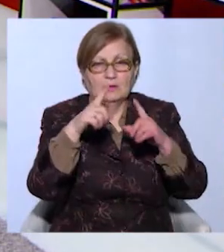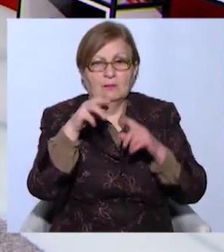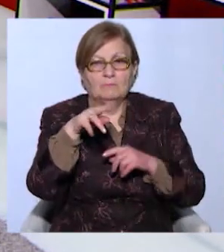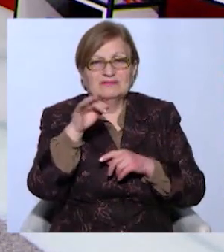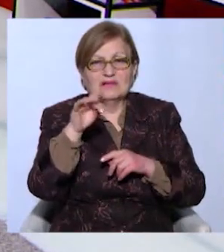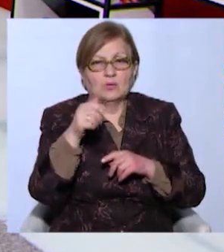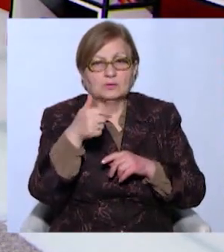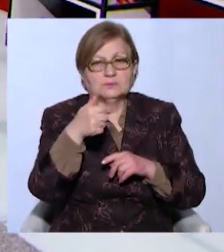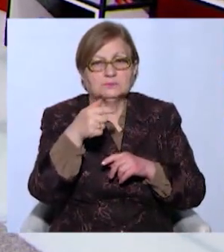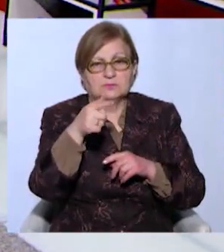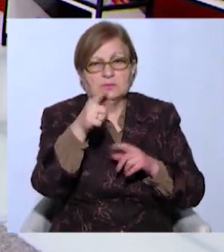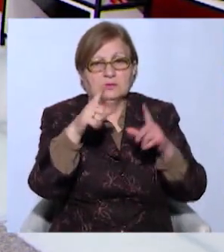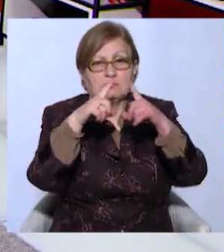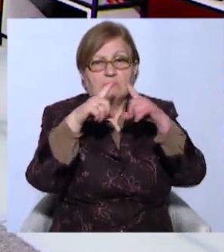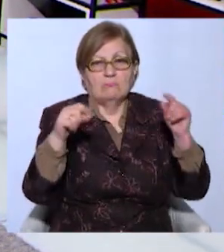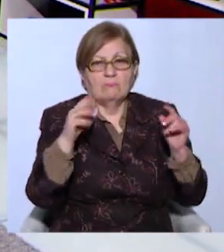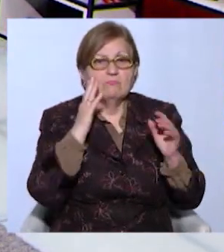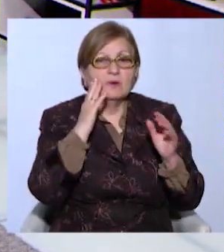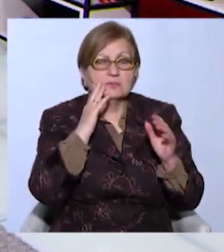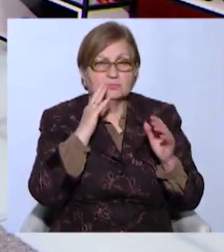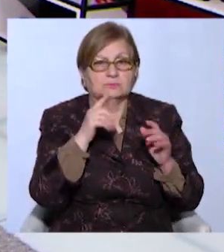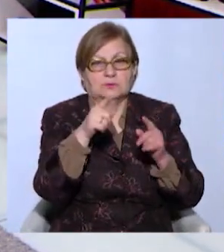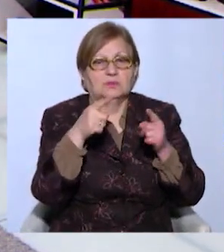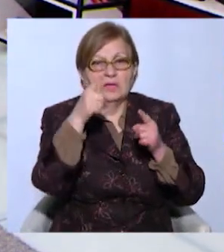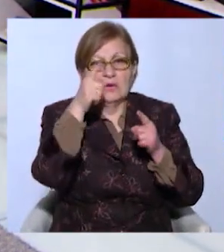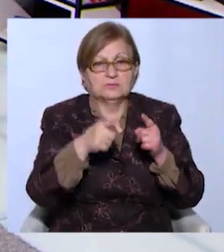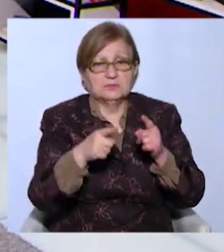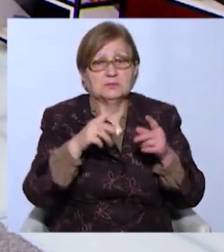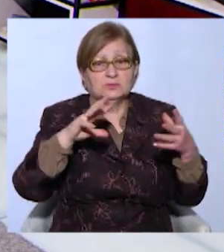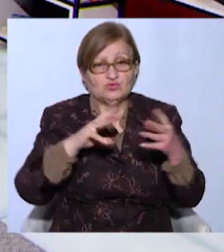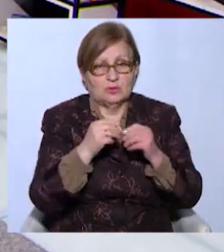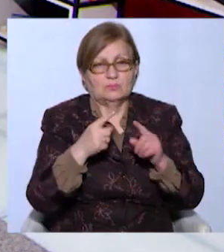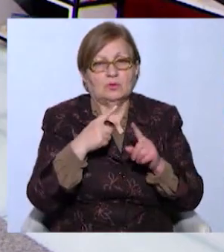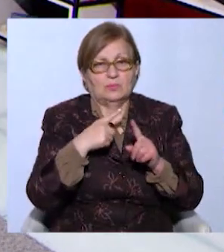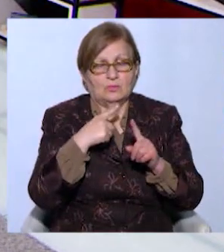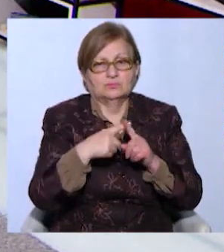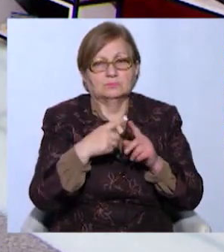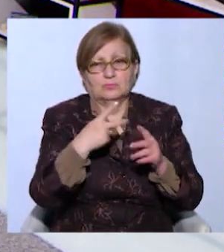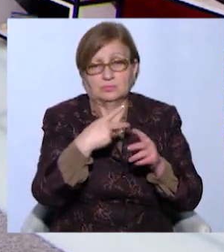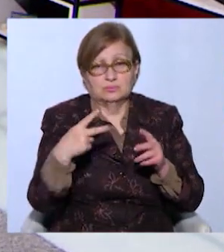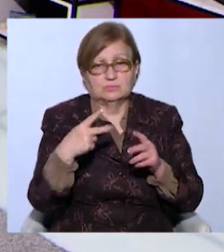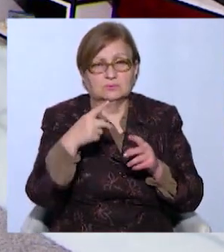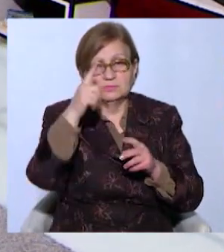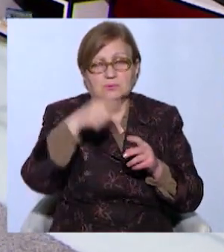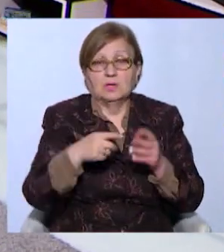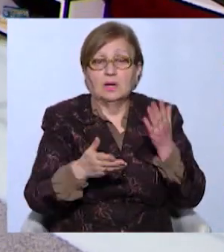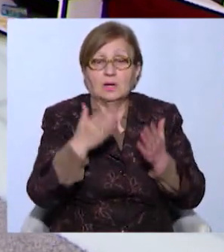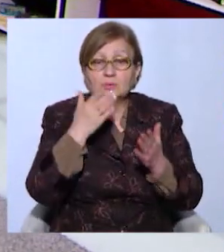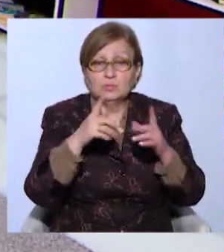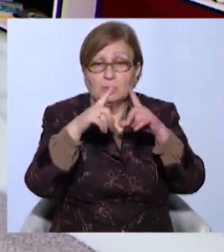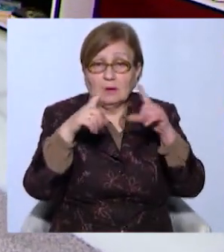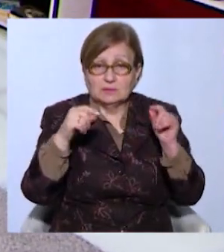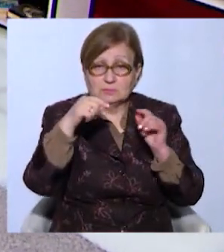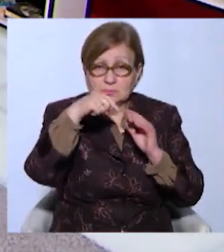თეორემა ყალიბდება ასე: მართკუთხა სამკუთხედში კათეტის კვადრატების ჯამი უდრის ჰიპოტენუზის კვადრატს. ეს ნიშნავს, რომ თუ მართკუთხა